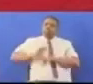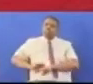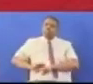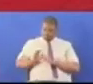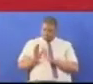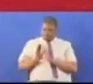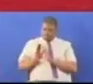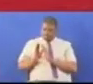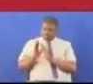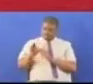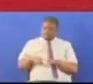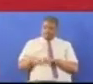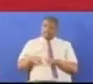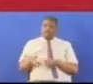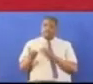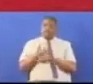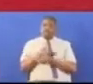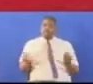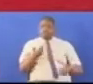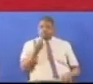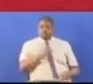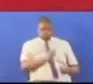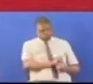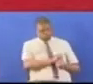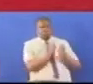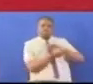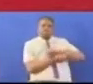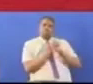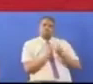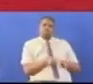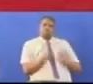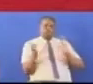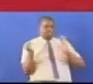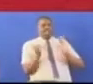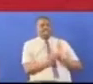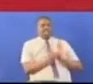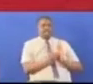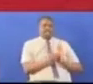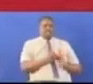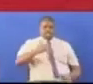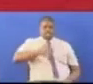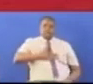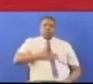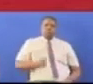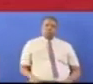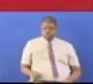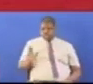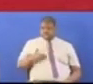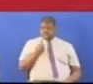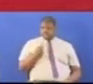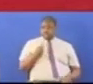mkataba bila kuwa na haja ya kuibadilisha kuwa sheria yetu. Nilichotaka kusema